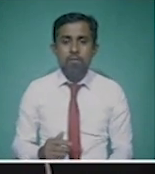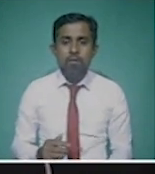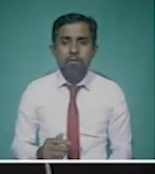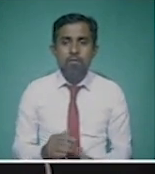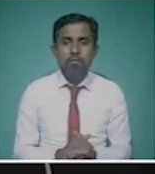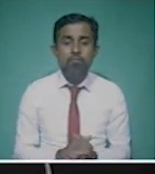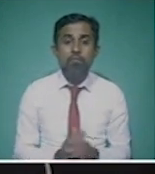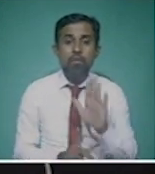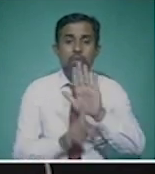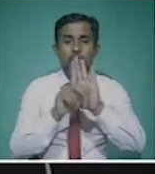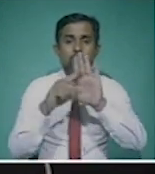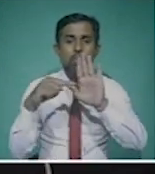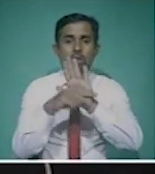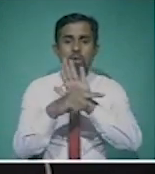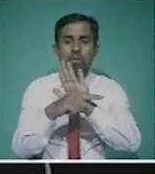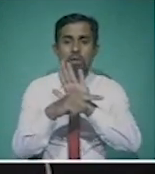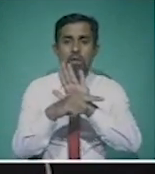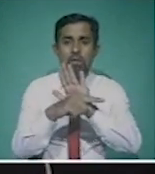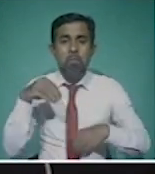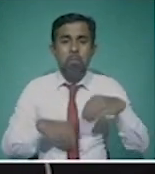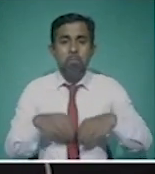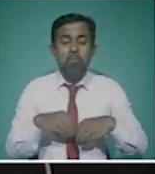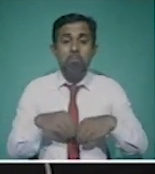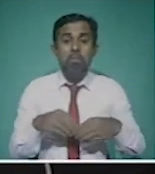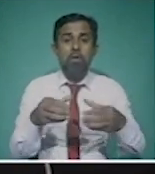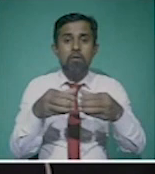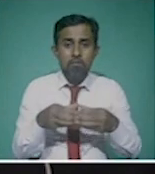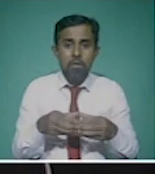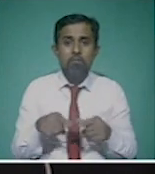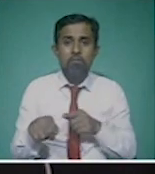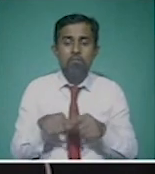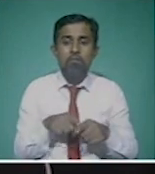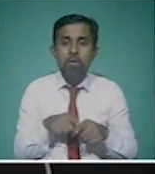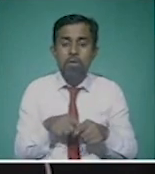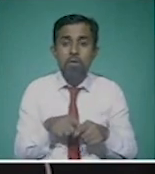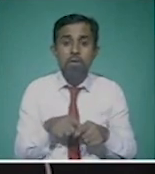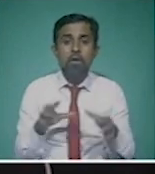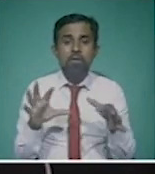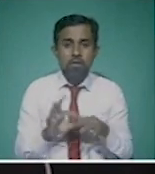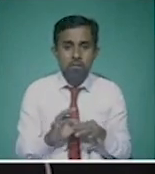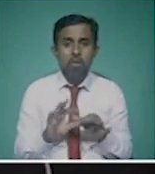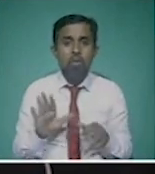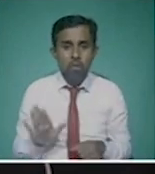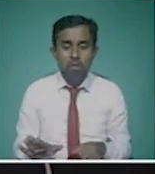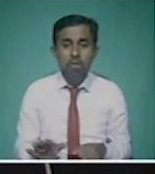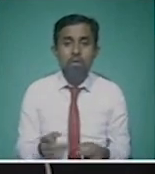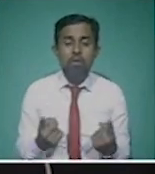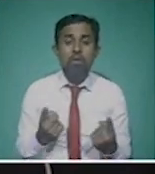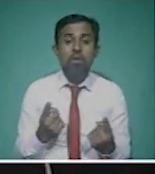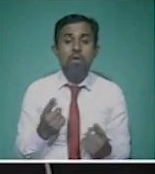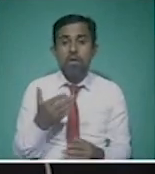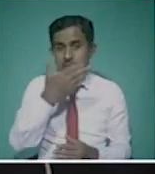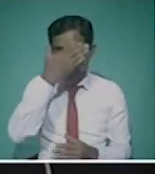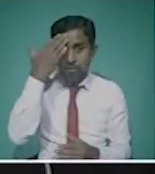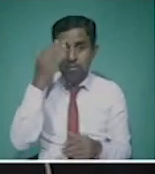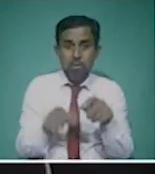முழு பிரதேசத்தையும் ஒரு அரசியல் அலகாக ஆக்கி தர வேண்டும் என்ற கோரிக்கை தமிழர் தரப்பிலே நீண்ட காலமாக இருந்து வந்த